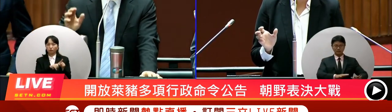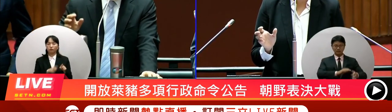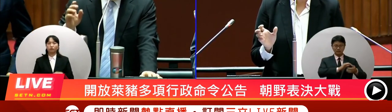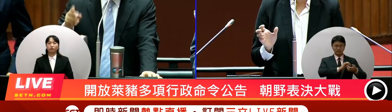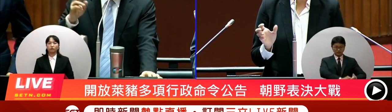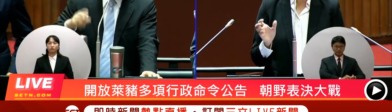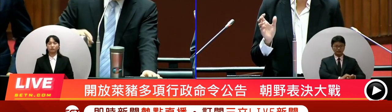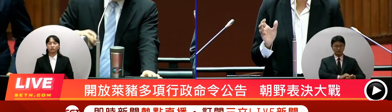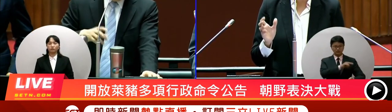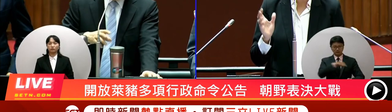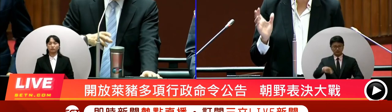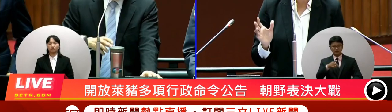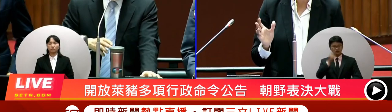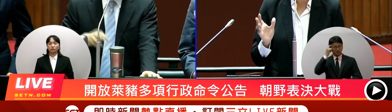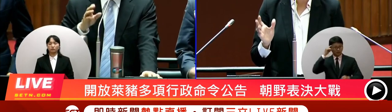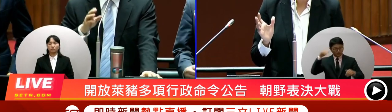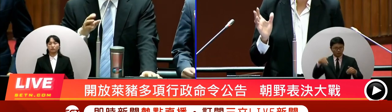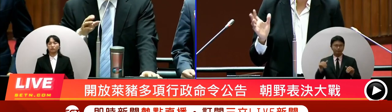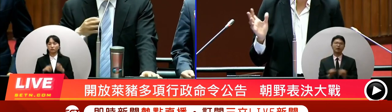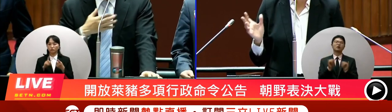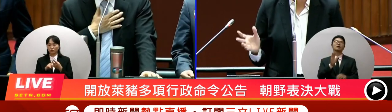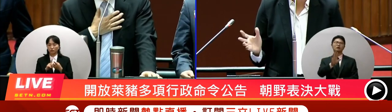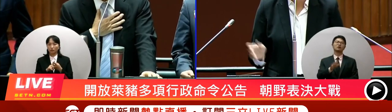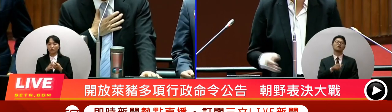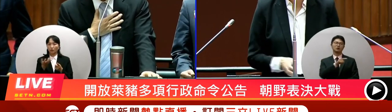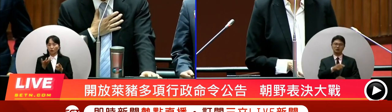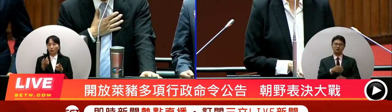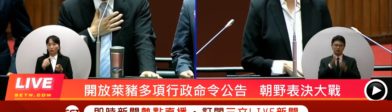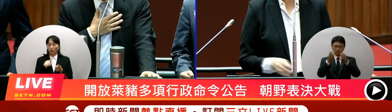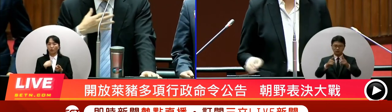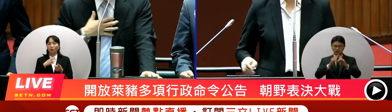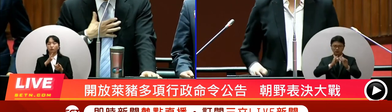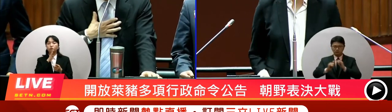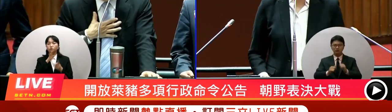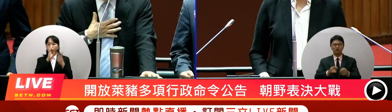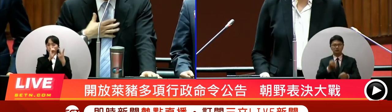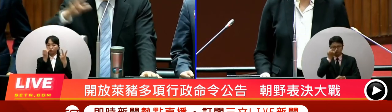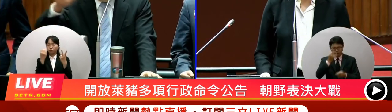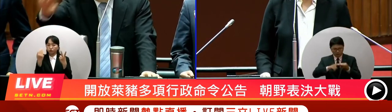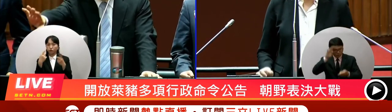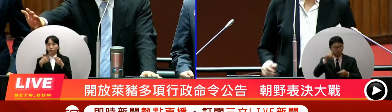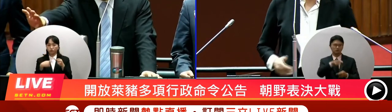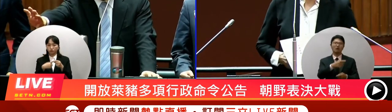盾的一个决定。我觉得你们欠全国老百姓， 我刚才不否认2009年